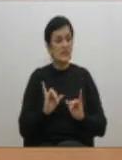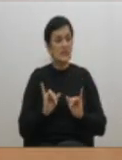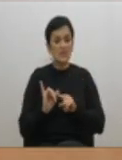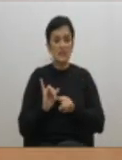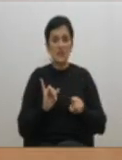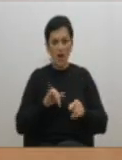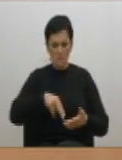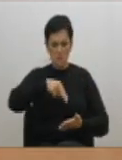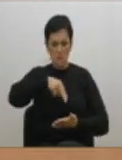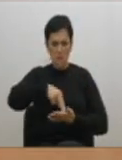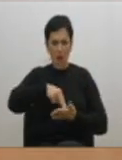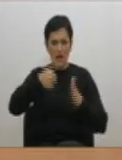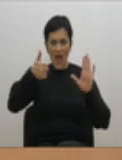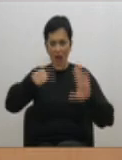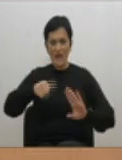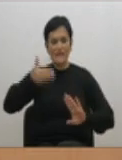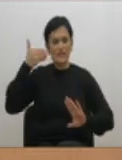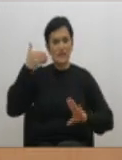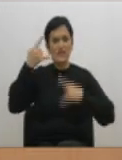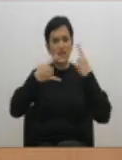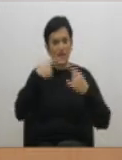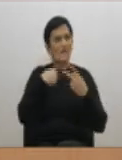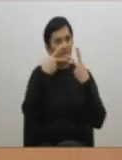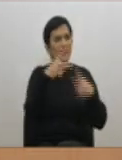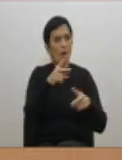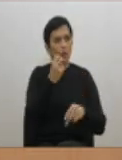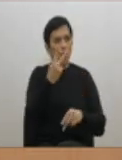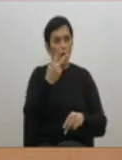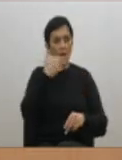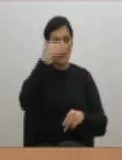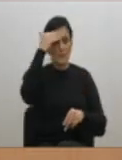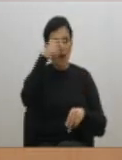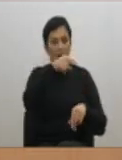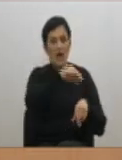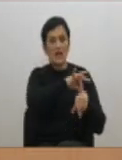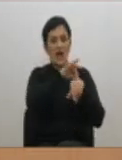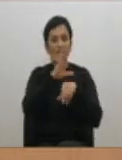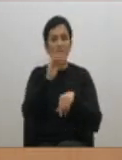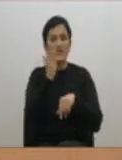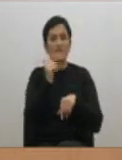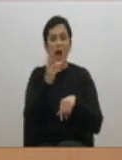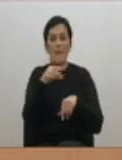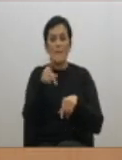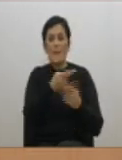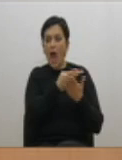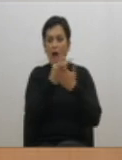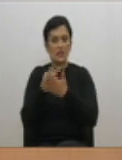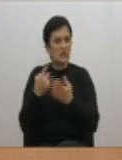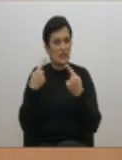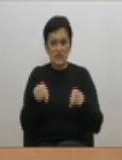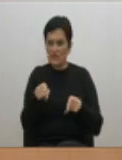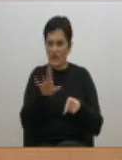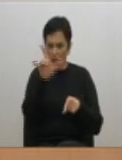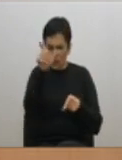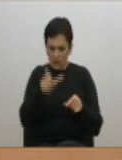ფეხზე მდგარი 6 თვის წინ ნახე ტელევიზიით 12 მაისს, რომ გადმოიყვანეს ვივა მეჩი. სხვა არავინ არის, მარტო ის